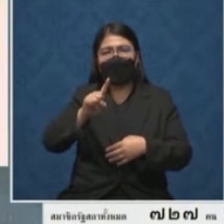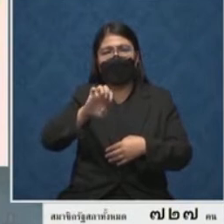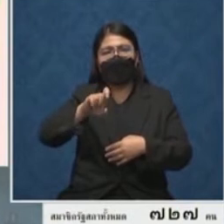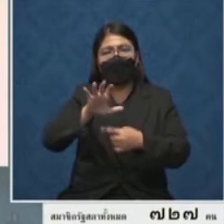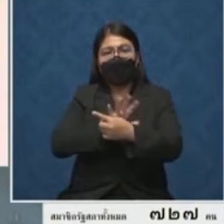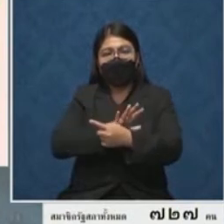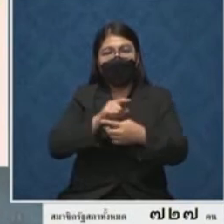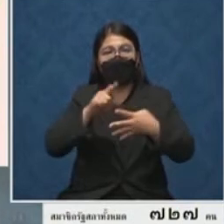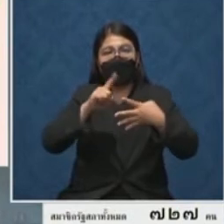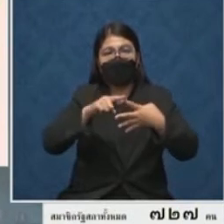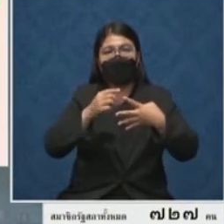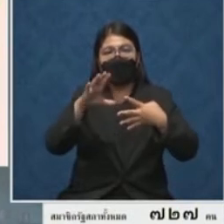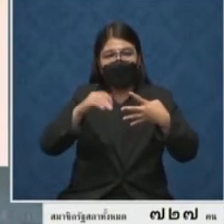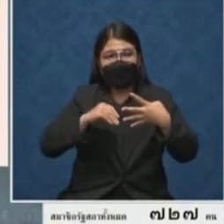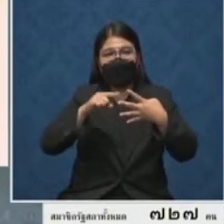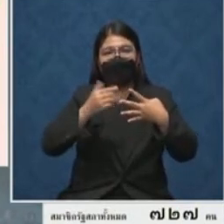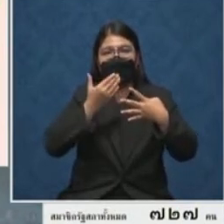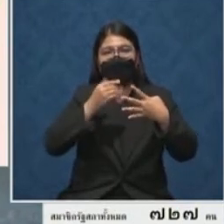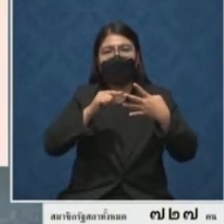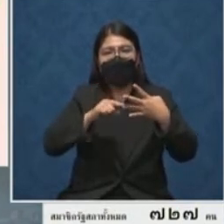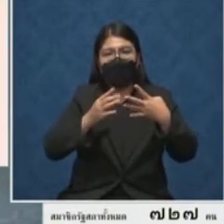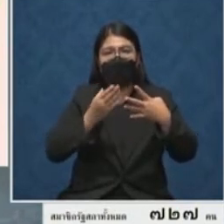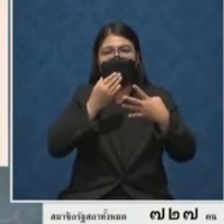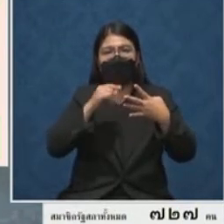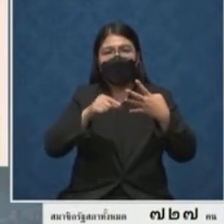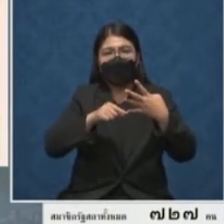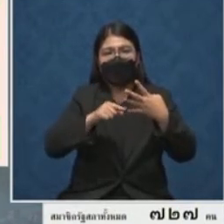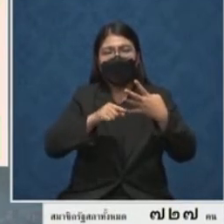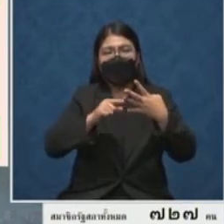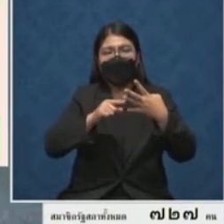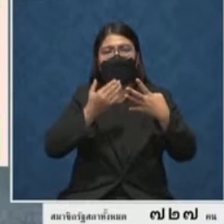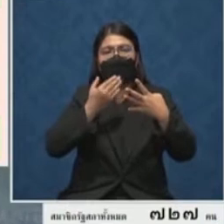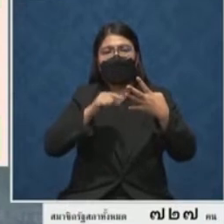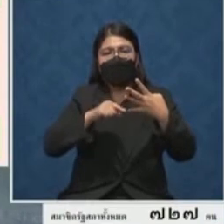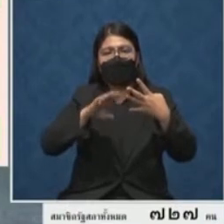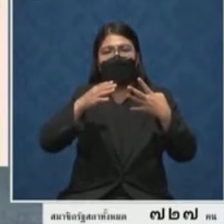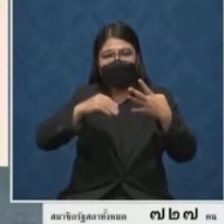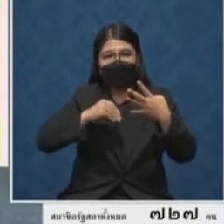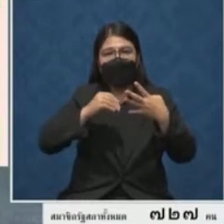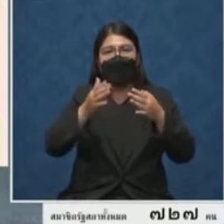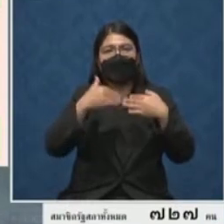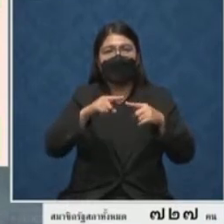งดออกเสียง4รับหลักการ 46นายขจิตชัยนิคม